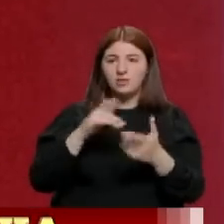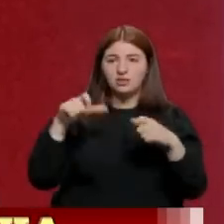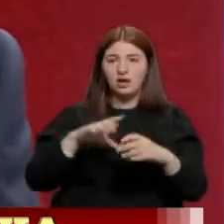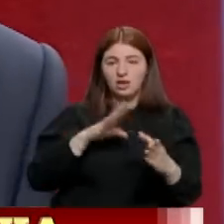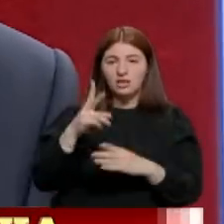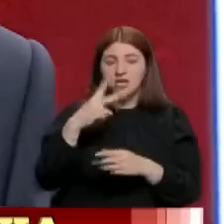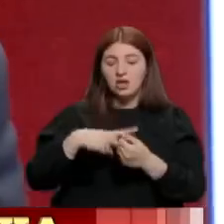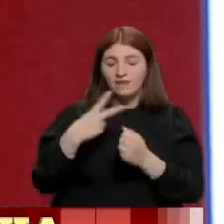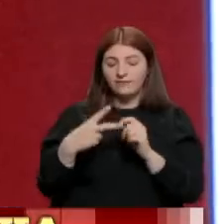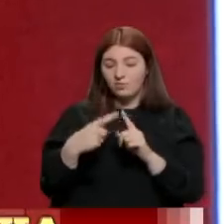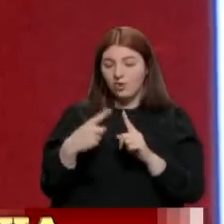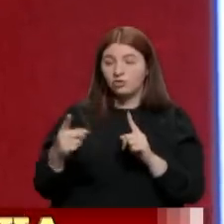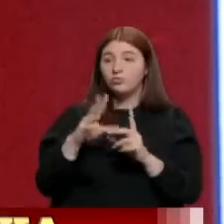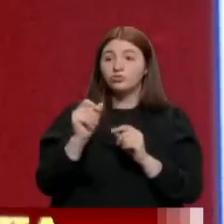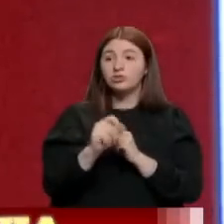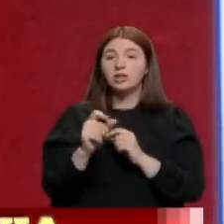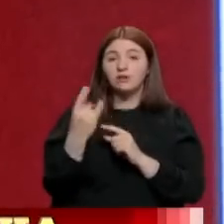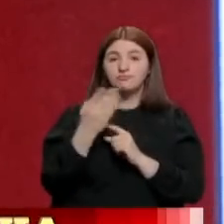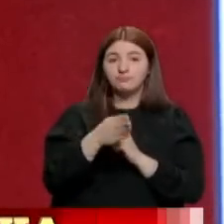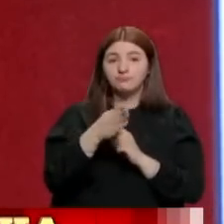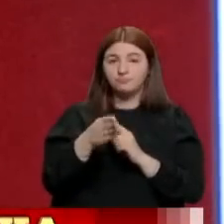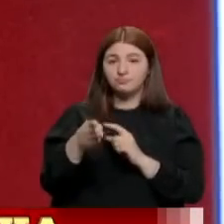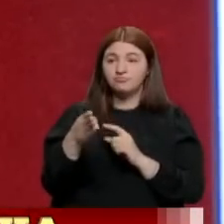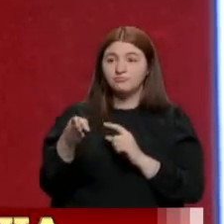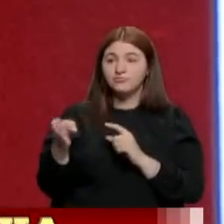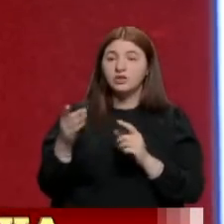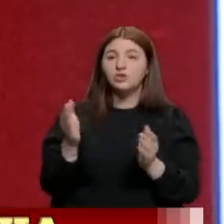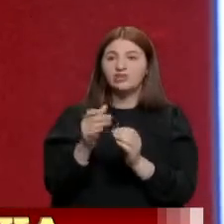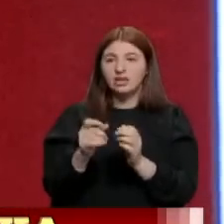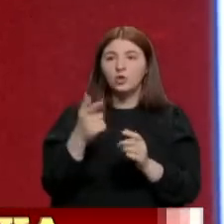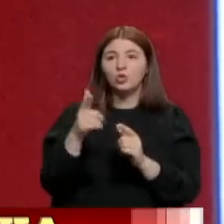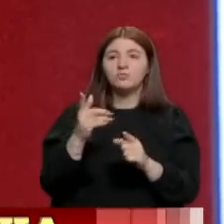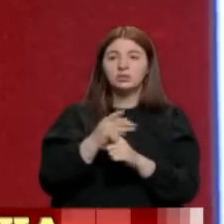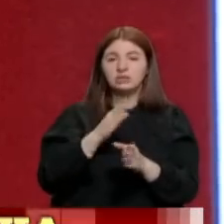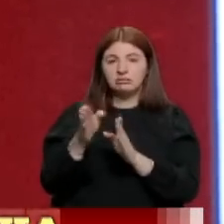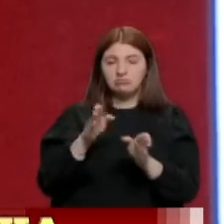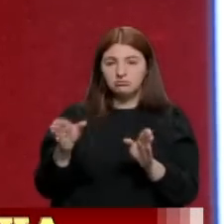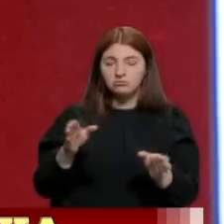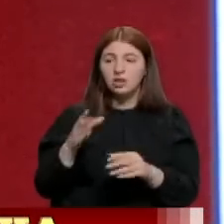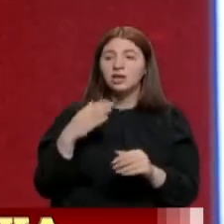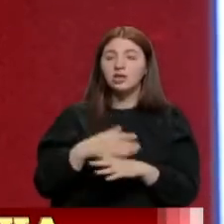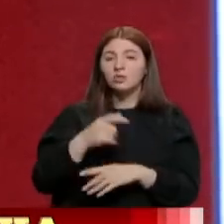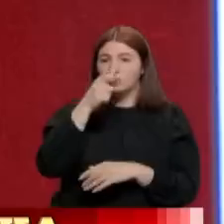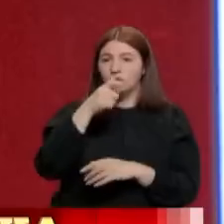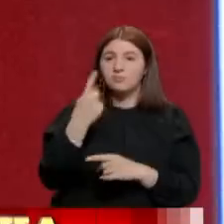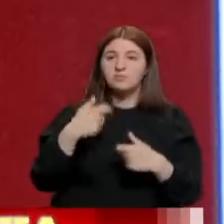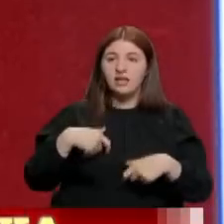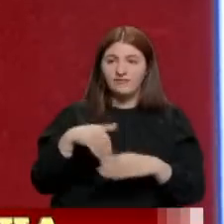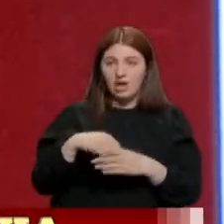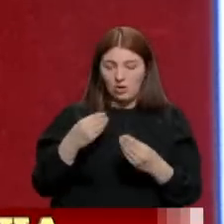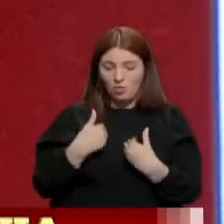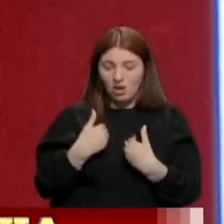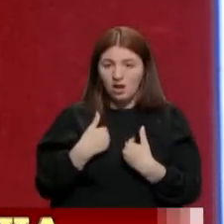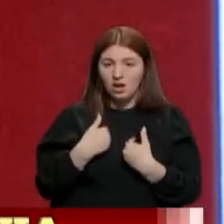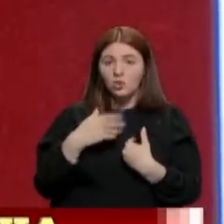ve 2 hafta boyunca bütün illeri gezdik, ilçeleri gezdik, köyleri gezdik ve gerçekten Türkiye'nin bir milletvekili